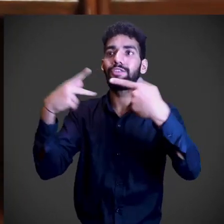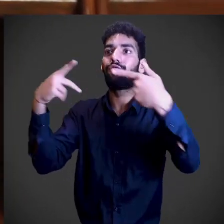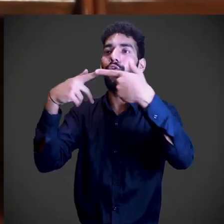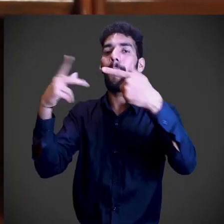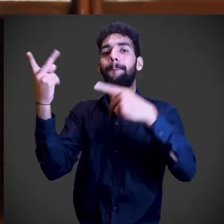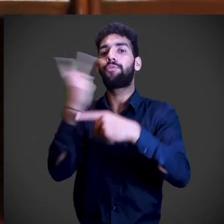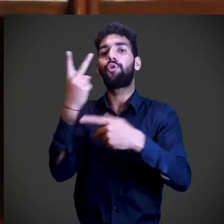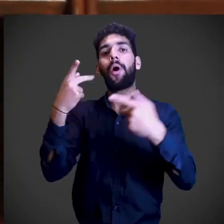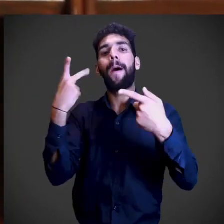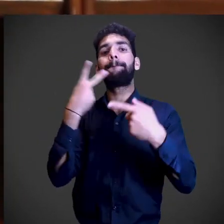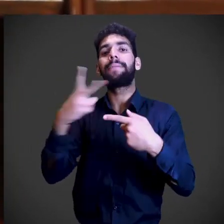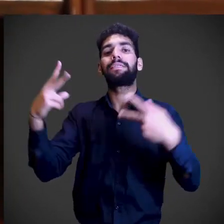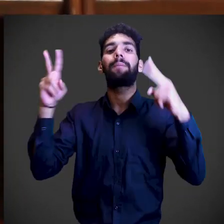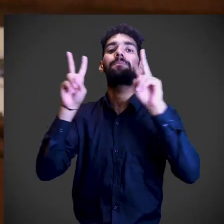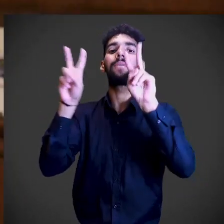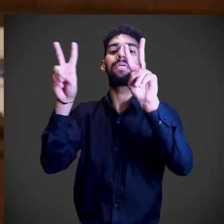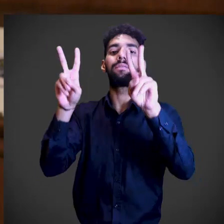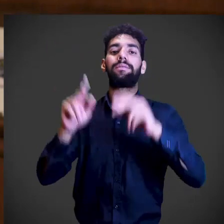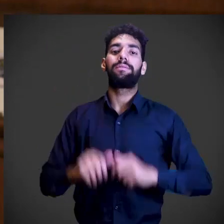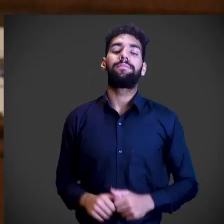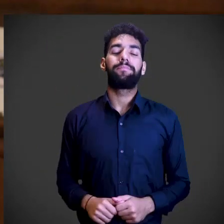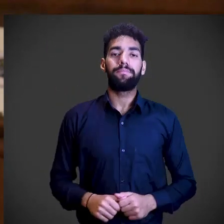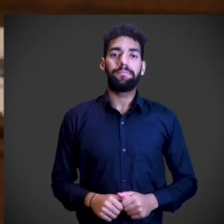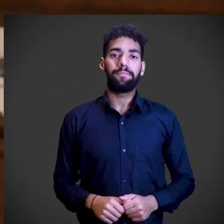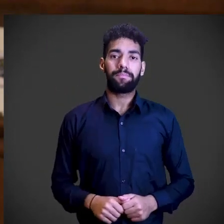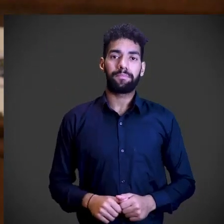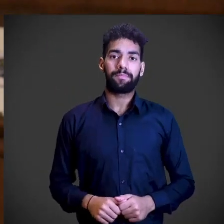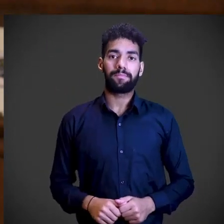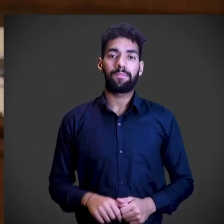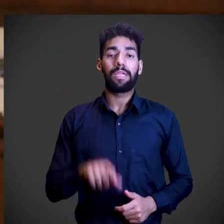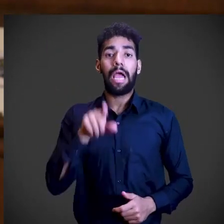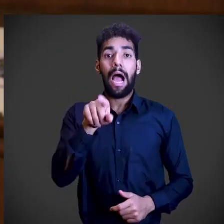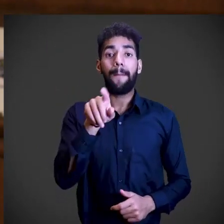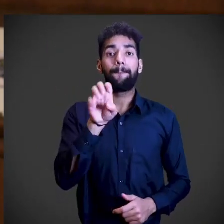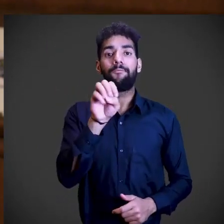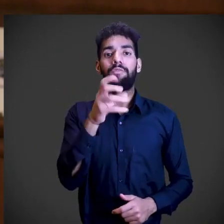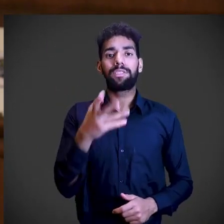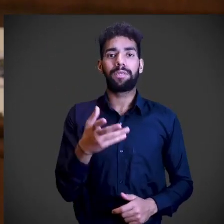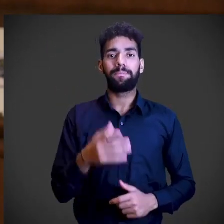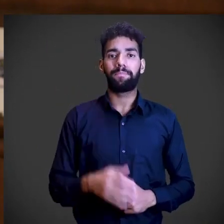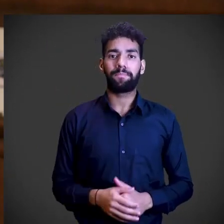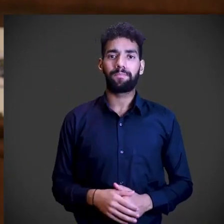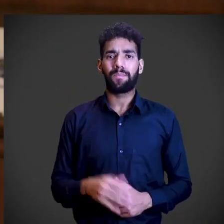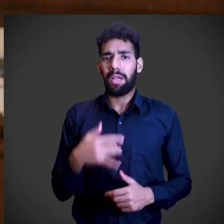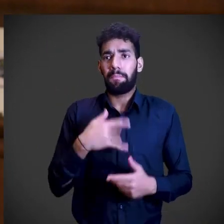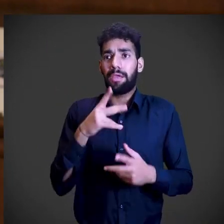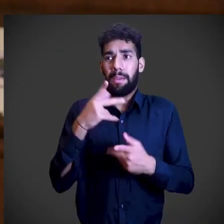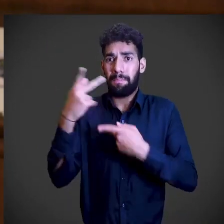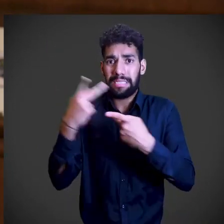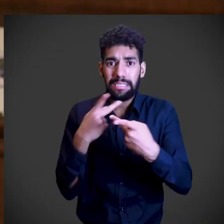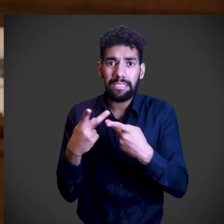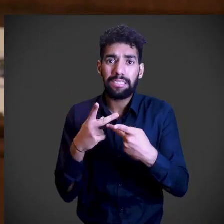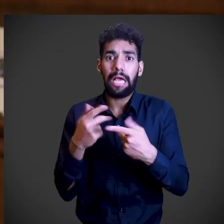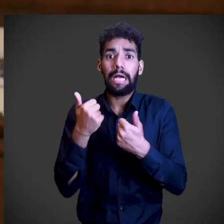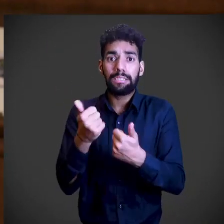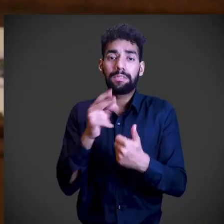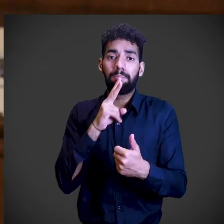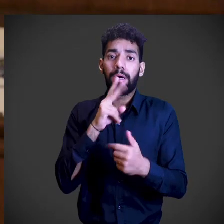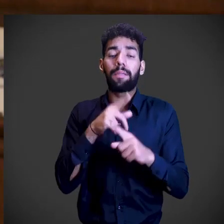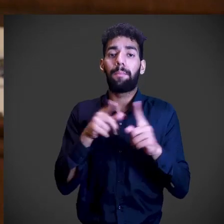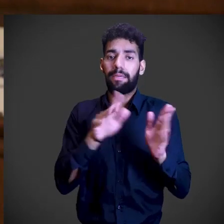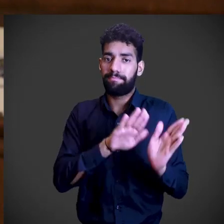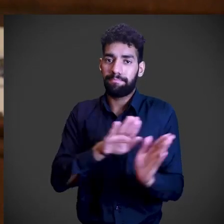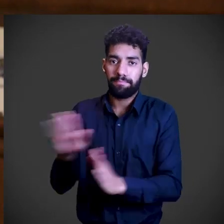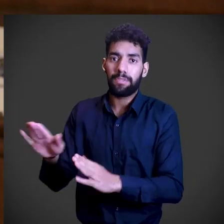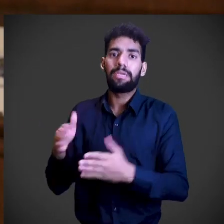उनमें पीस आता है। और ये तो मैं अभी ये ट्रेड इन गुड्स की बात कर रहा था। इसके अलावा अगर आप सर्विसेज